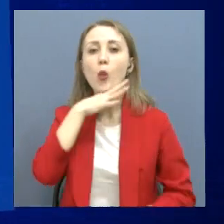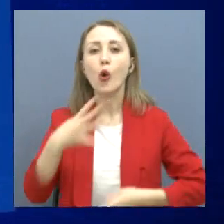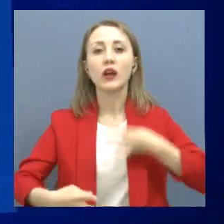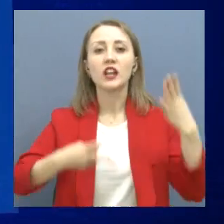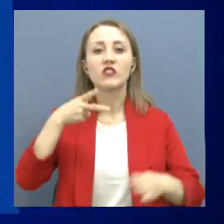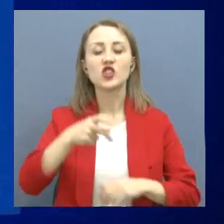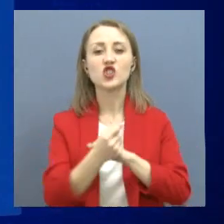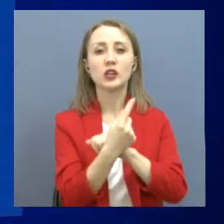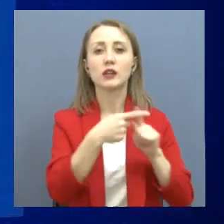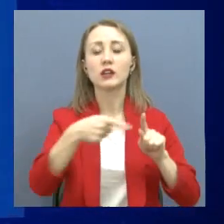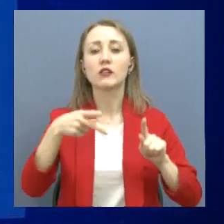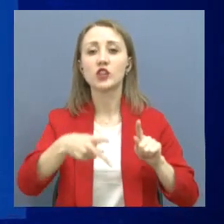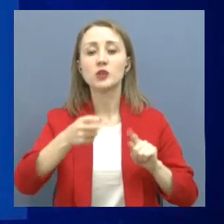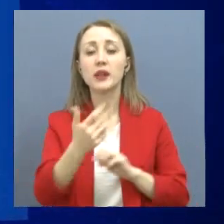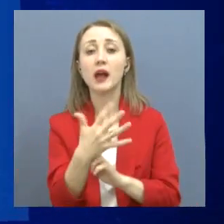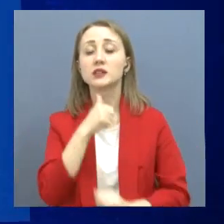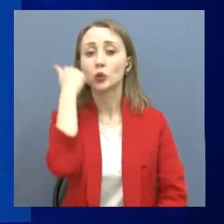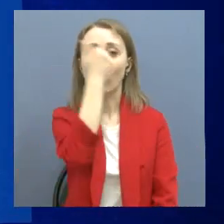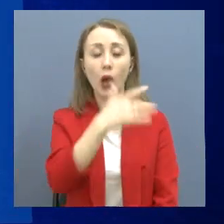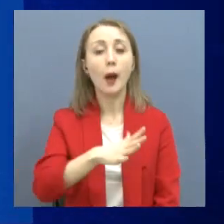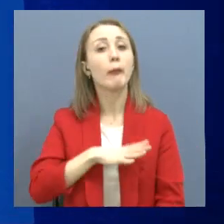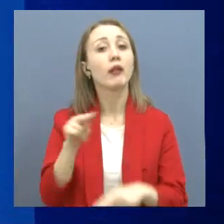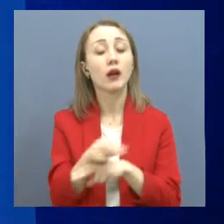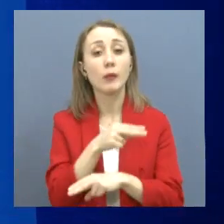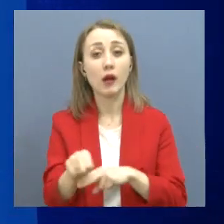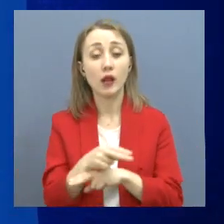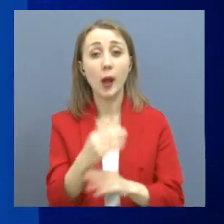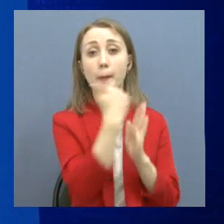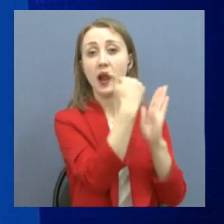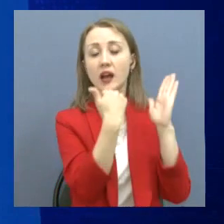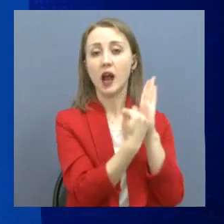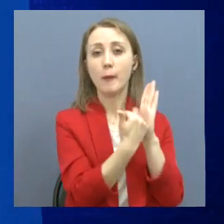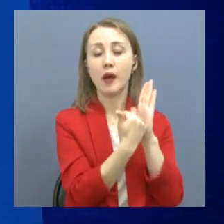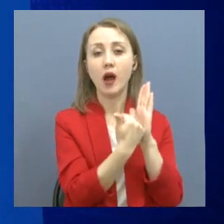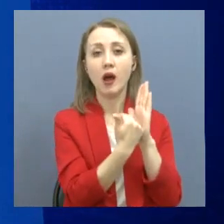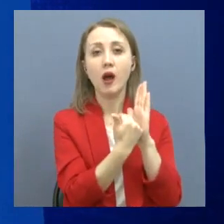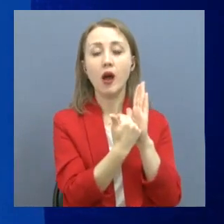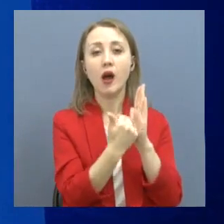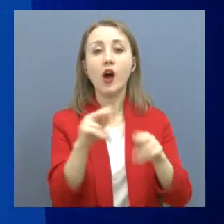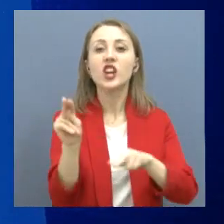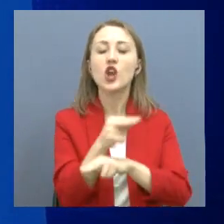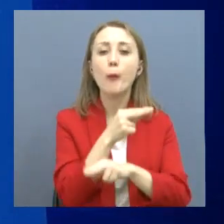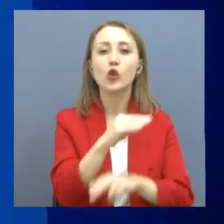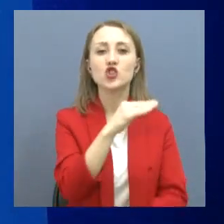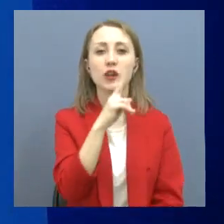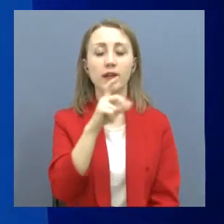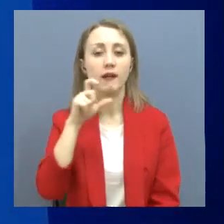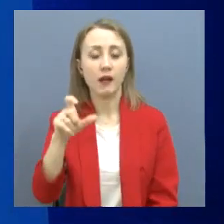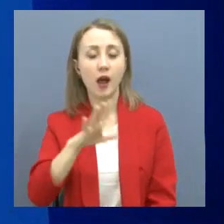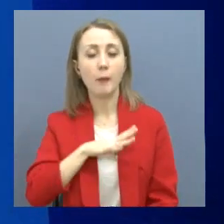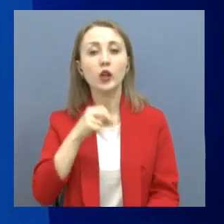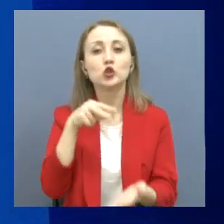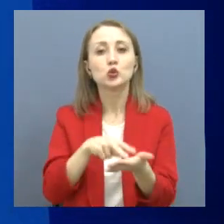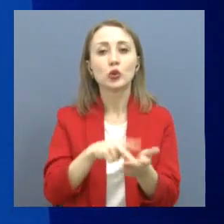с 2011 по 2015 год были отремонтированы в рамках программы модернизации ЖКХ. Тогда на их ремонт ушло